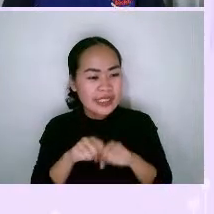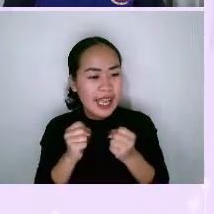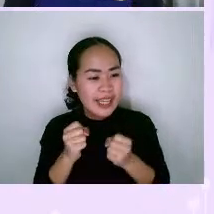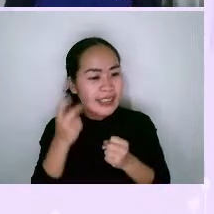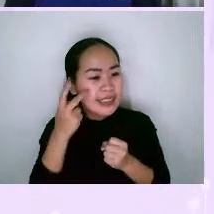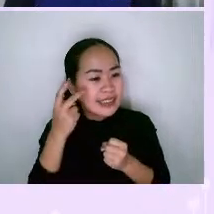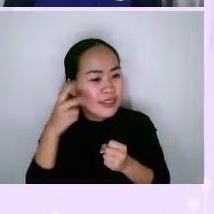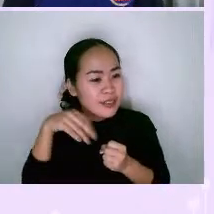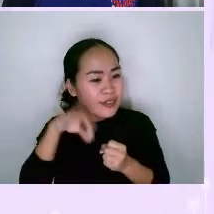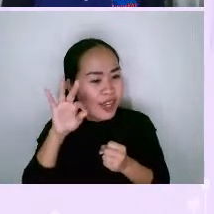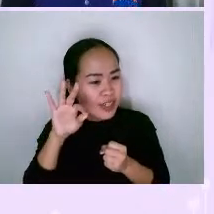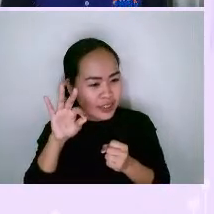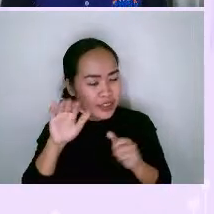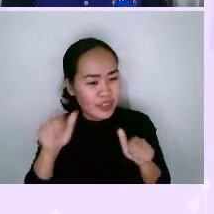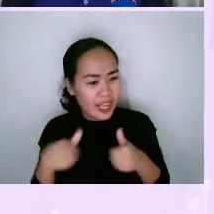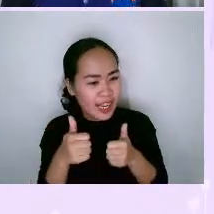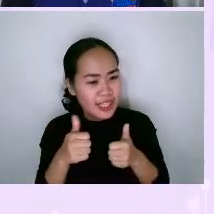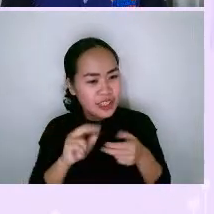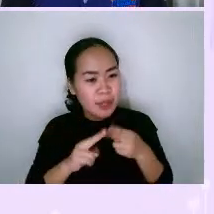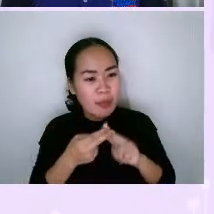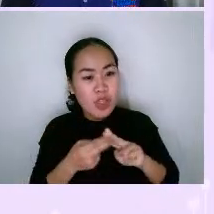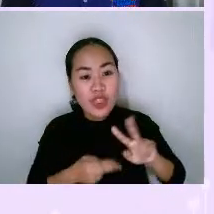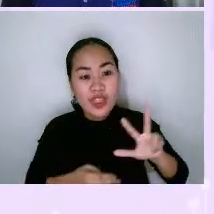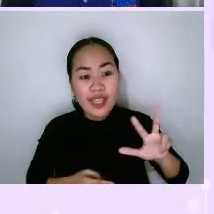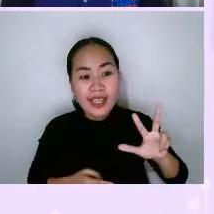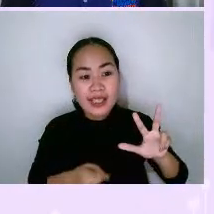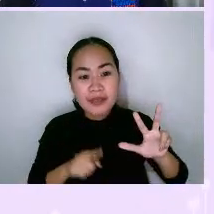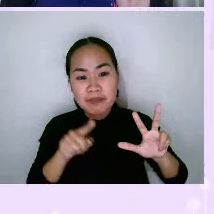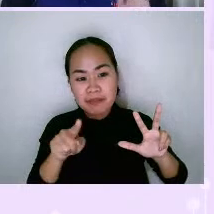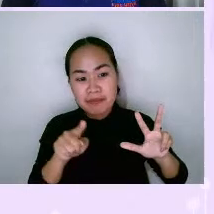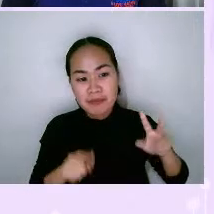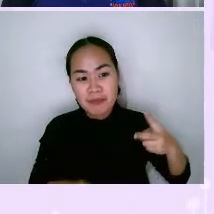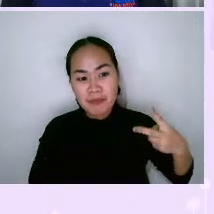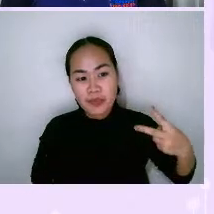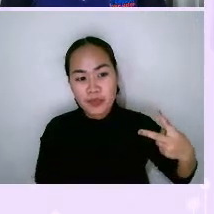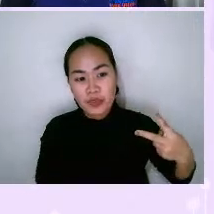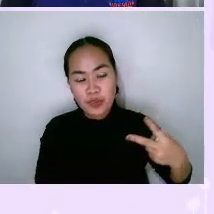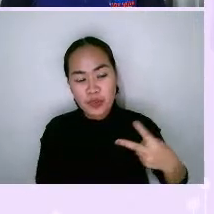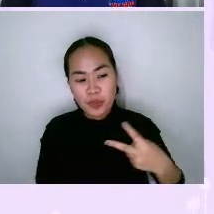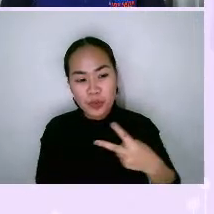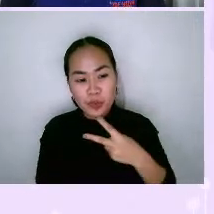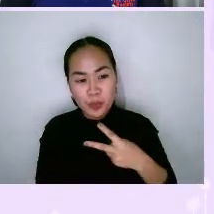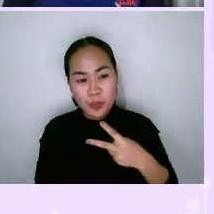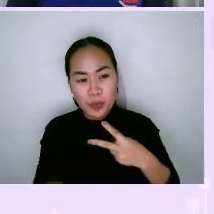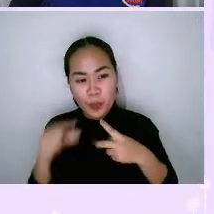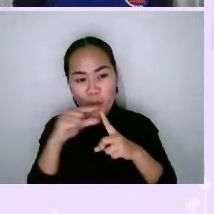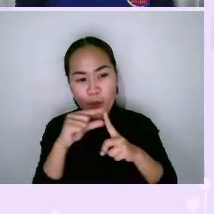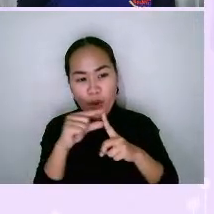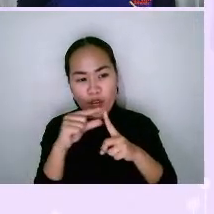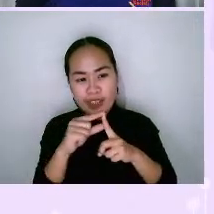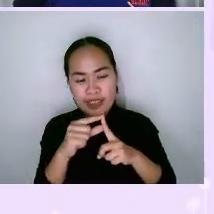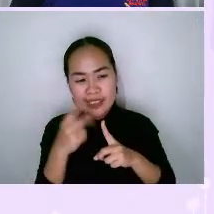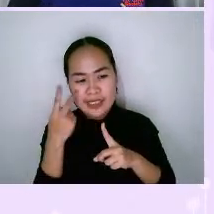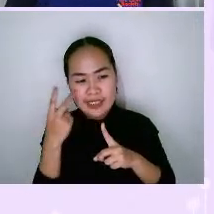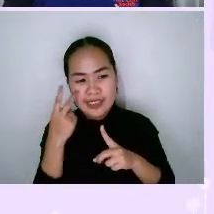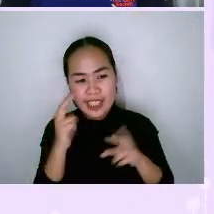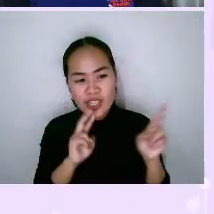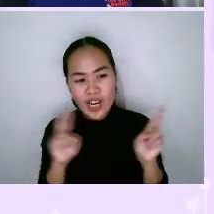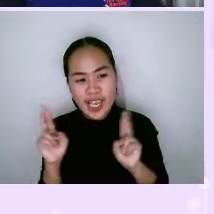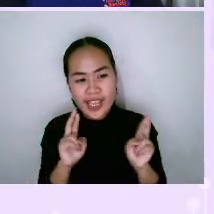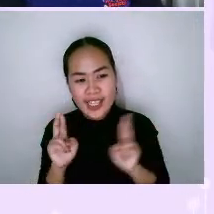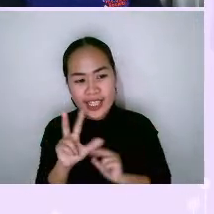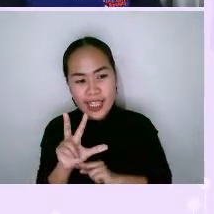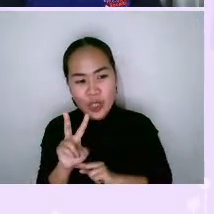ay, ayan po, ang clue words natin ay, ay, ang clue po natin ay 2 words. Marker ready in